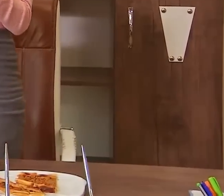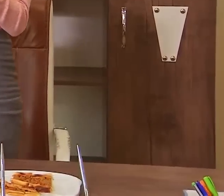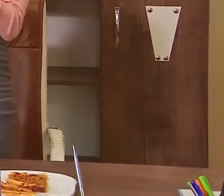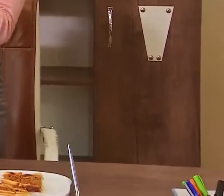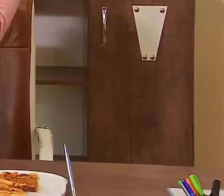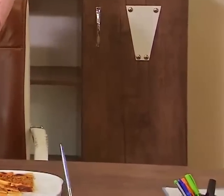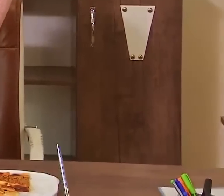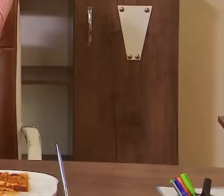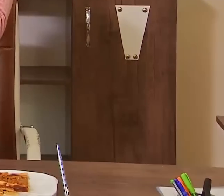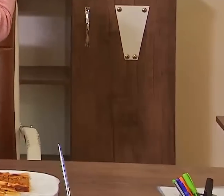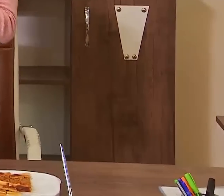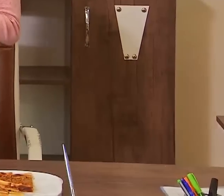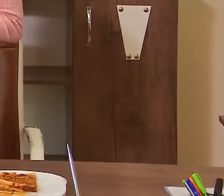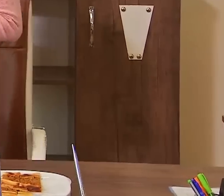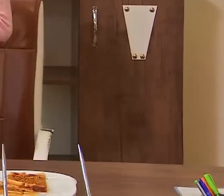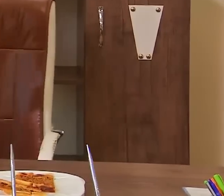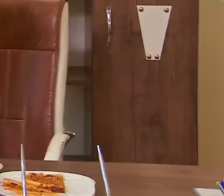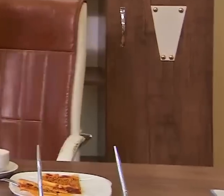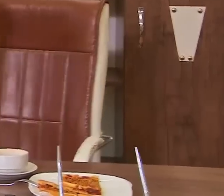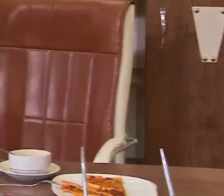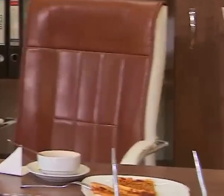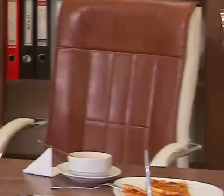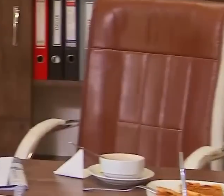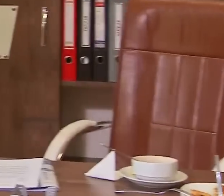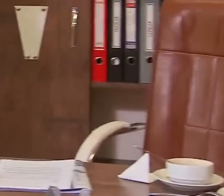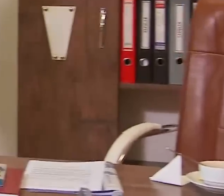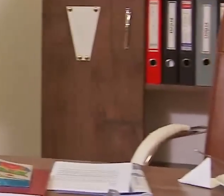gülümseme takınarak cam duvara yöneldi.